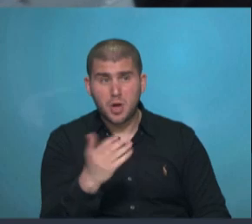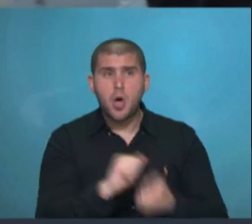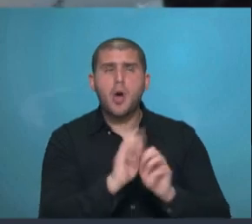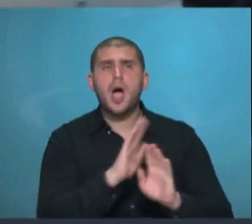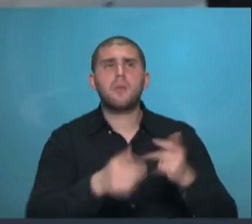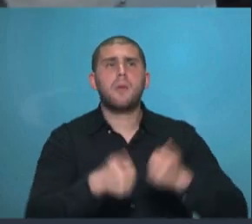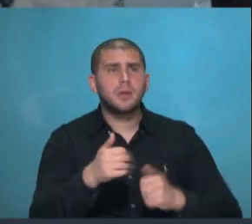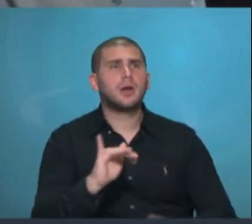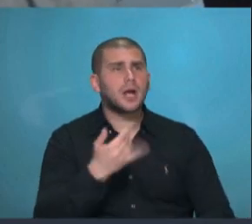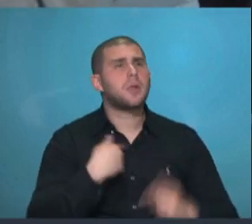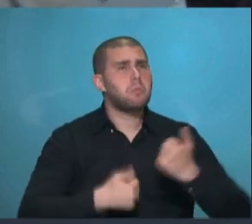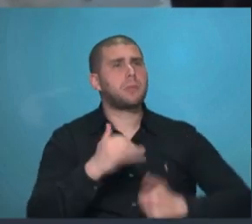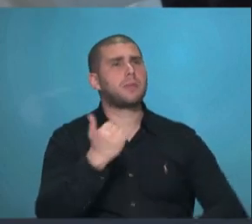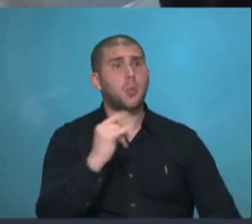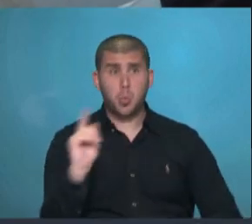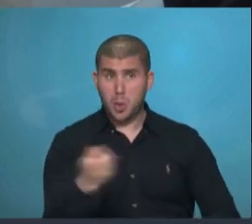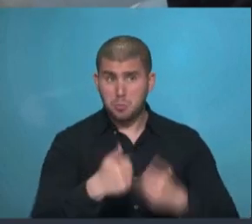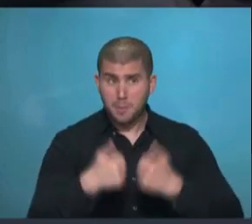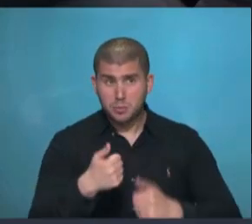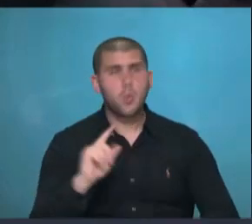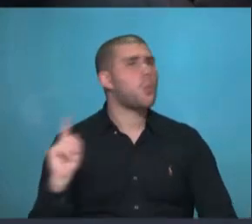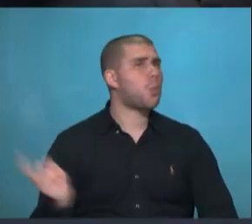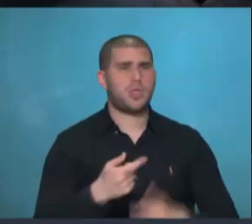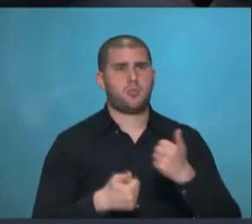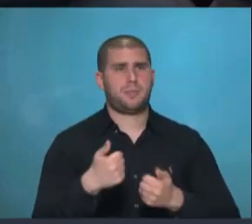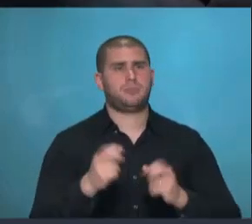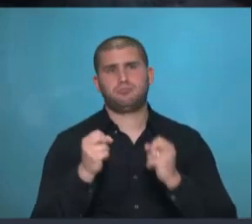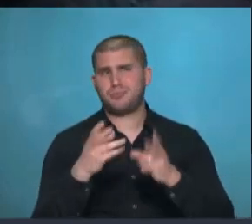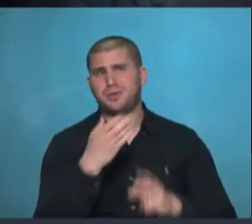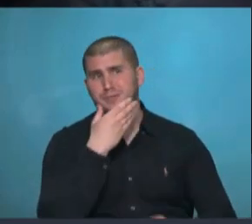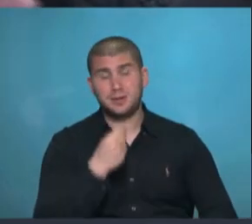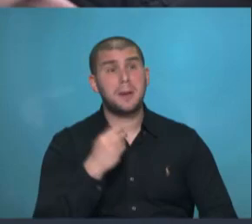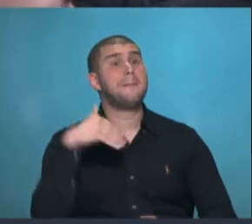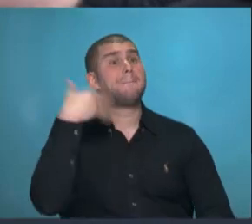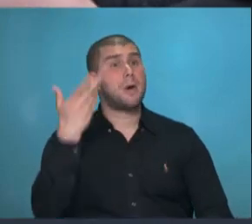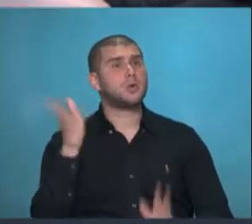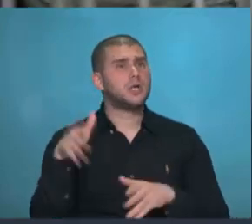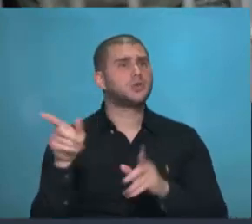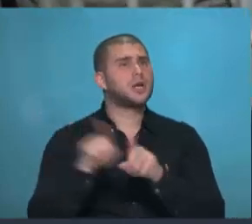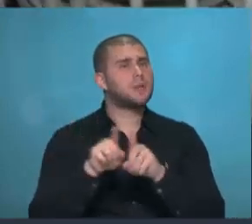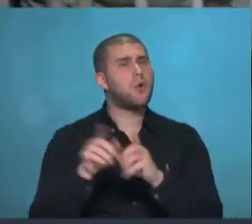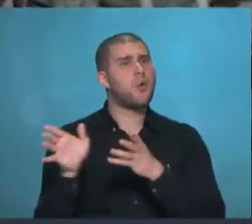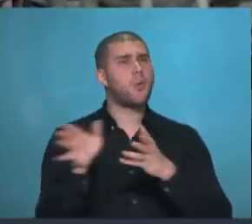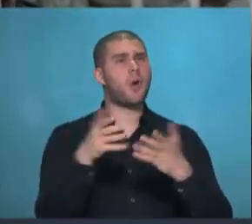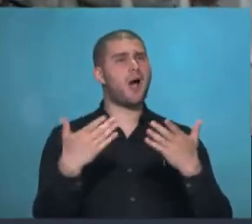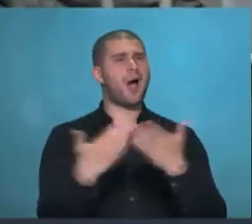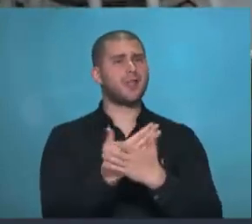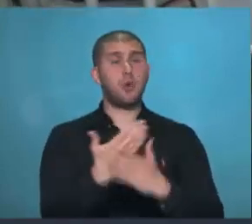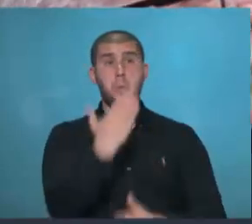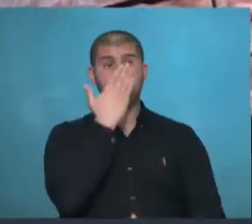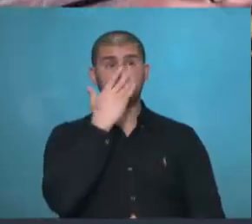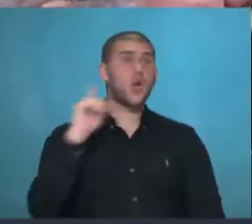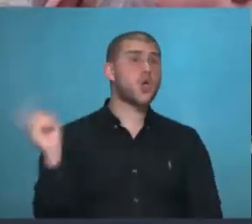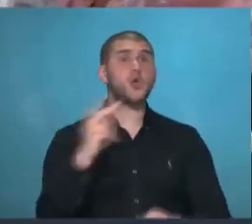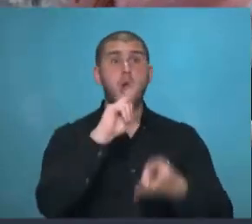עורכי? כולכם מועמדים. כולנו מועמדים. יופי. בחוץ מנשבת סוג של רוח חדשה. מאוכזבי כל